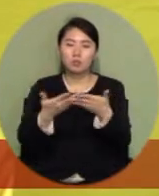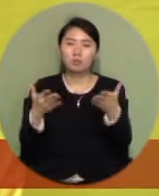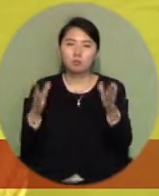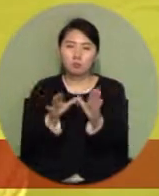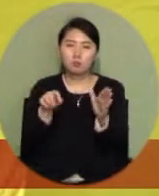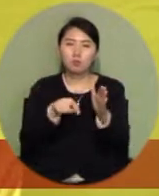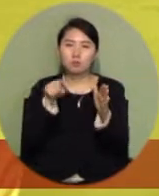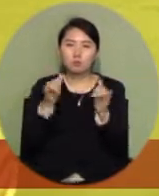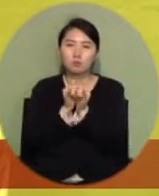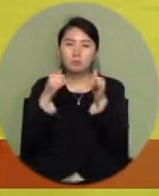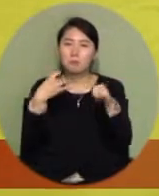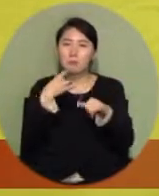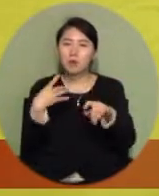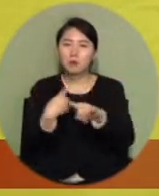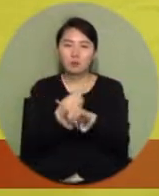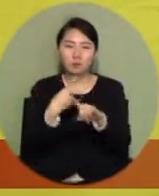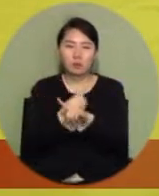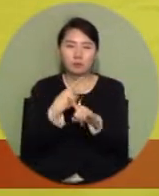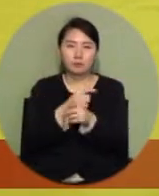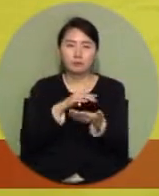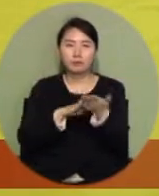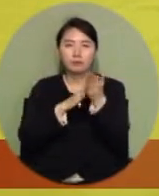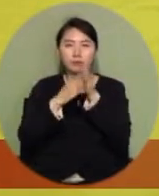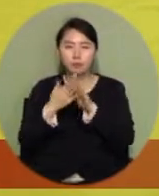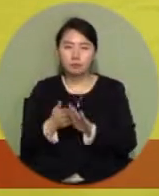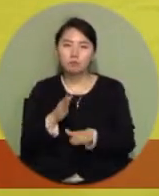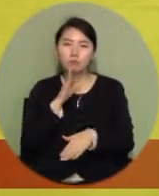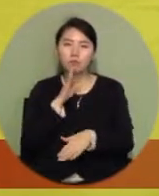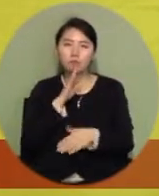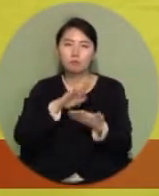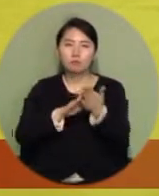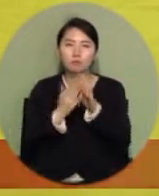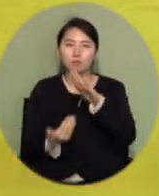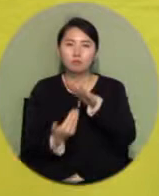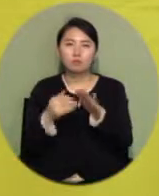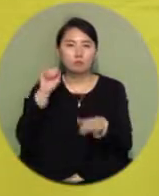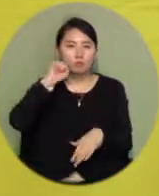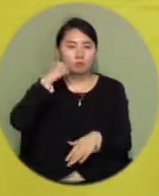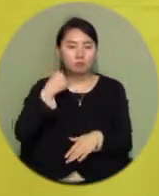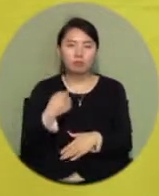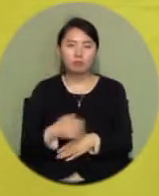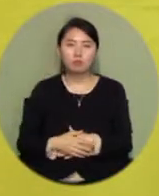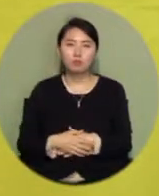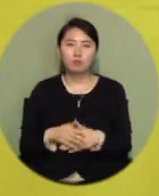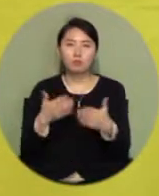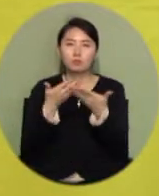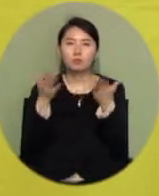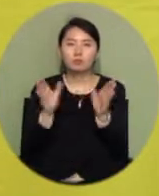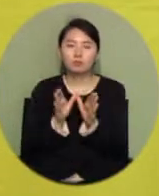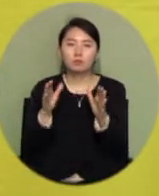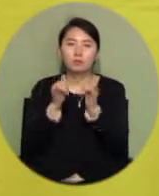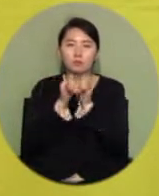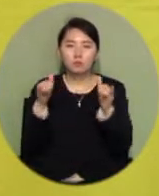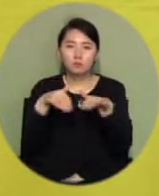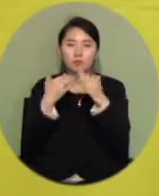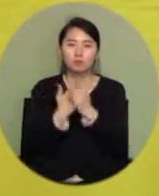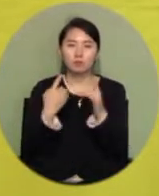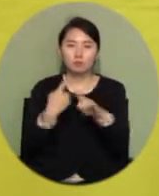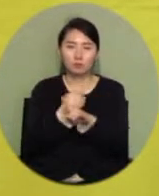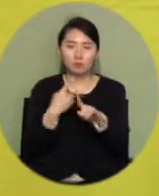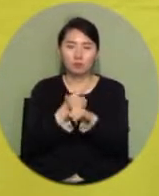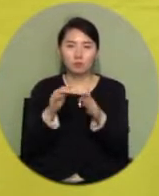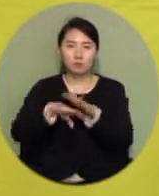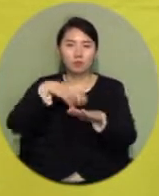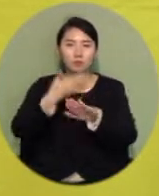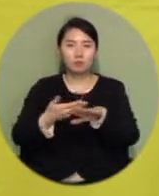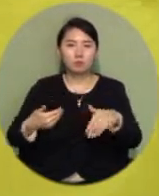내에 사람만 바꾸는 그런 변화로는 실질적인 변화를 이루기 어렵다. 당과 사람을 모두 바꾸는 정치의 판가리가